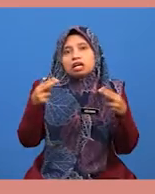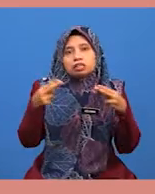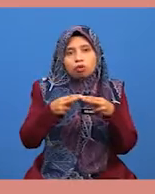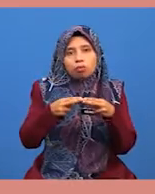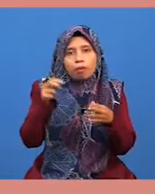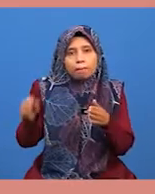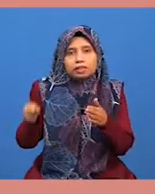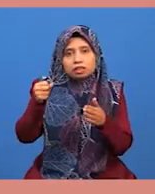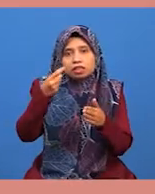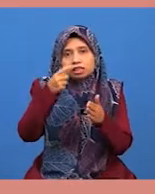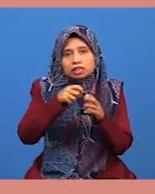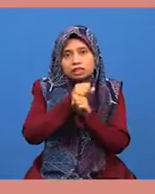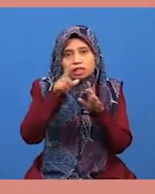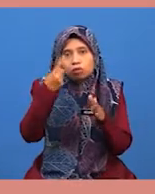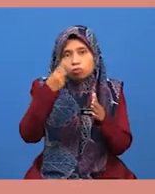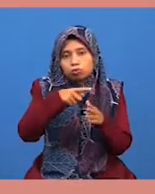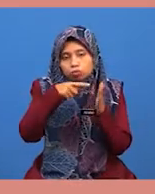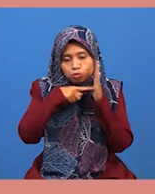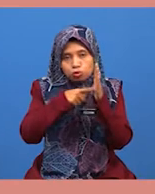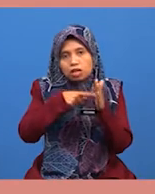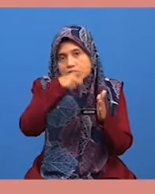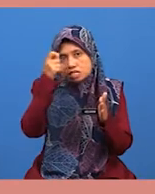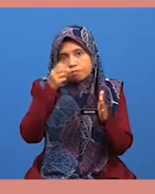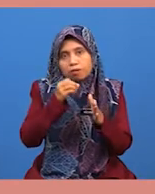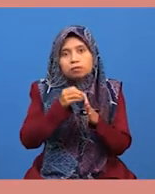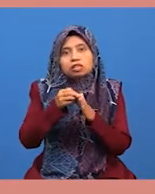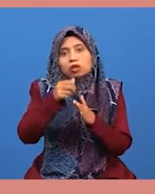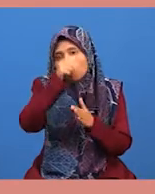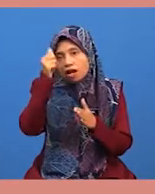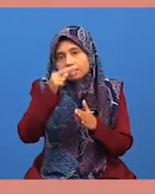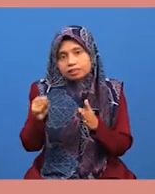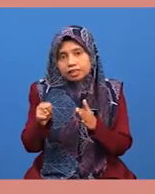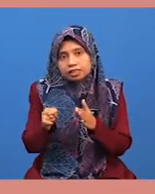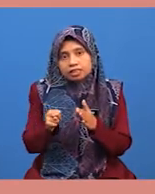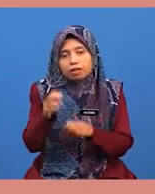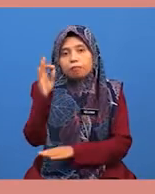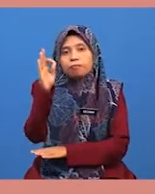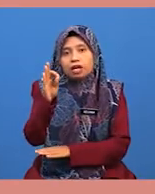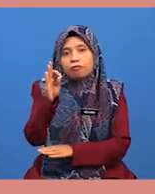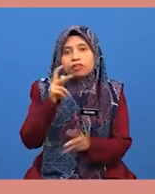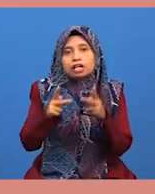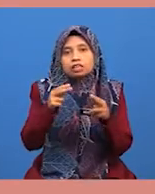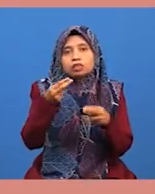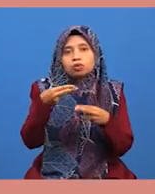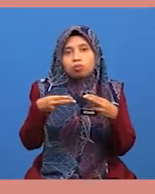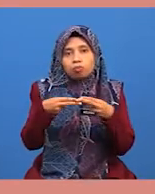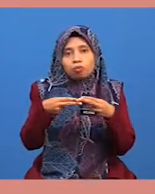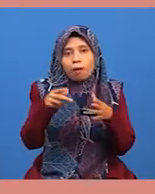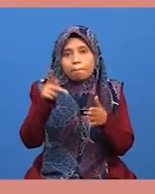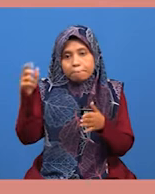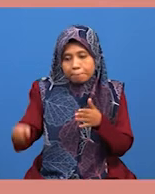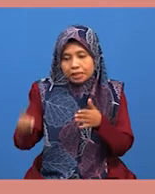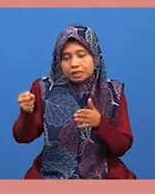pancangan keterangan untuk menunjukkan sebab atau alasan. F. Kata hubung